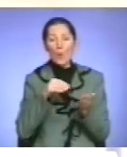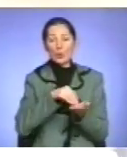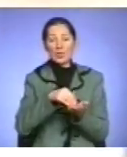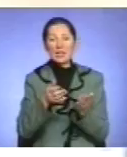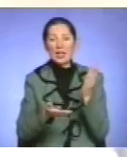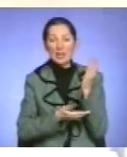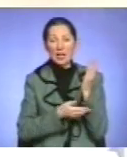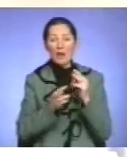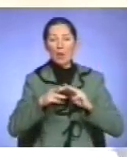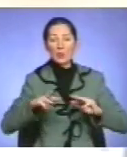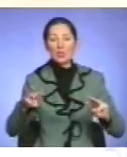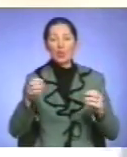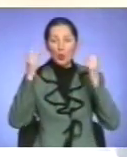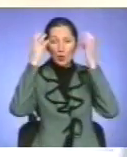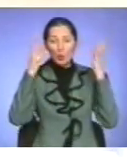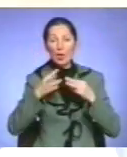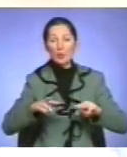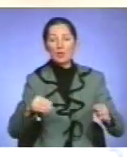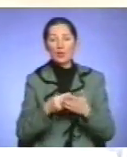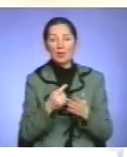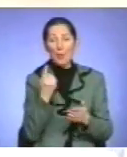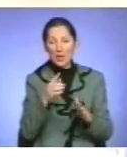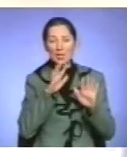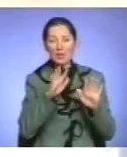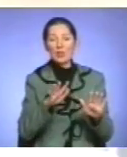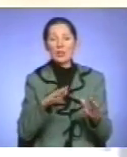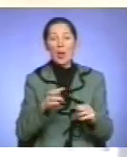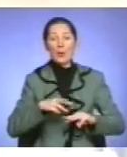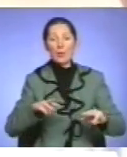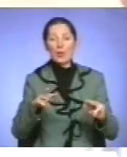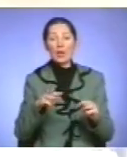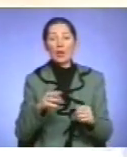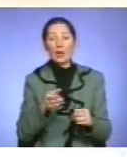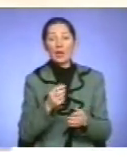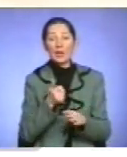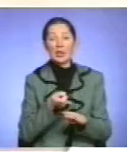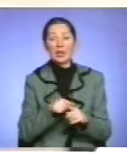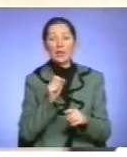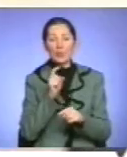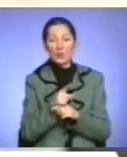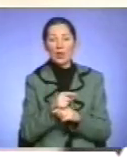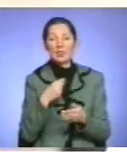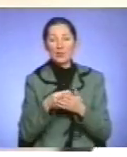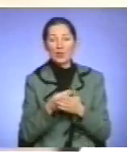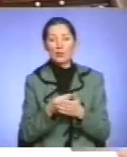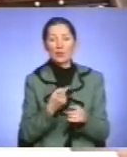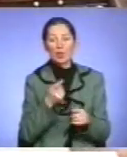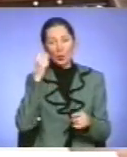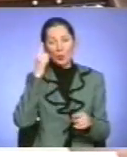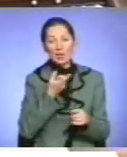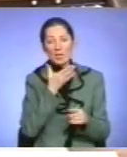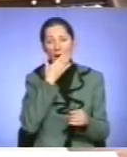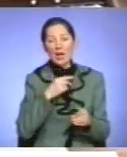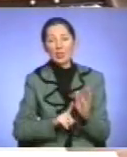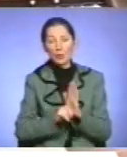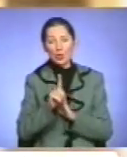культури, міністр фінансів і перший віце-прем'єр, який відповідає за фінансовий блок. Я думаю, це гарний початок. У свою